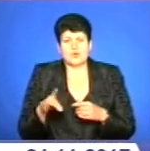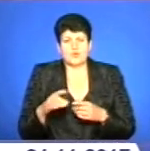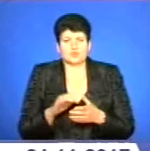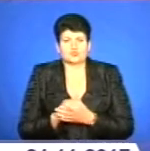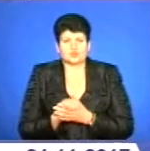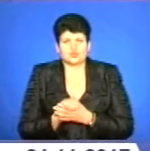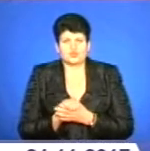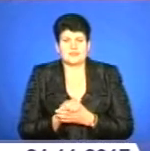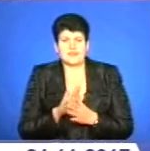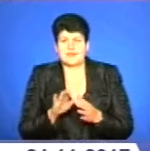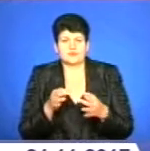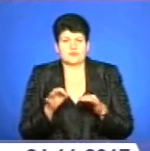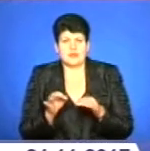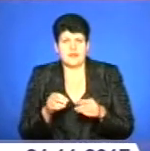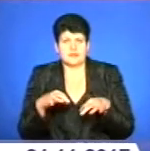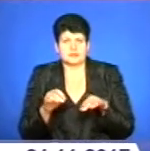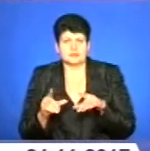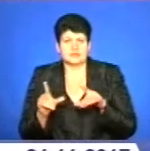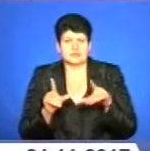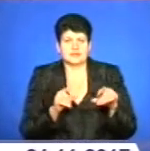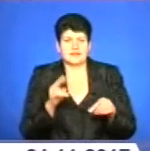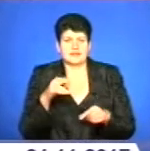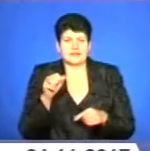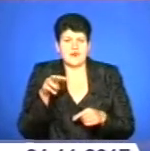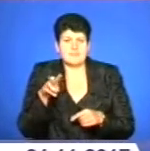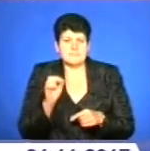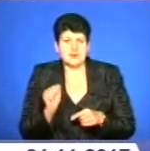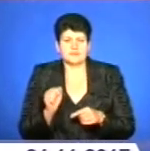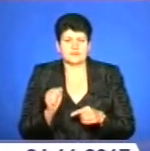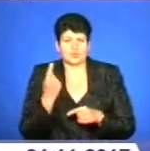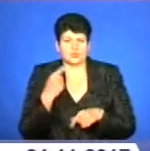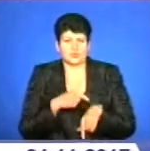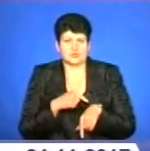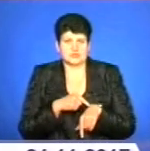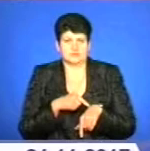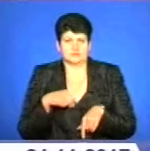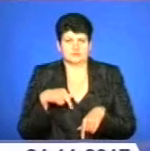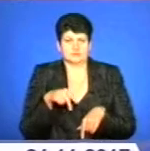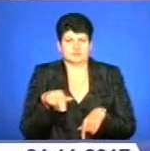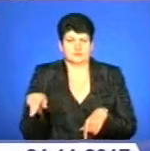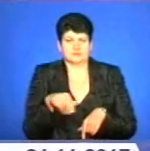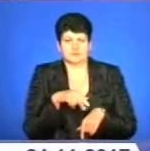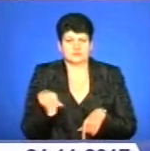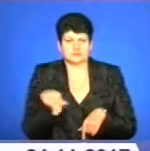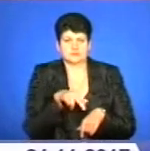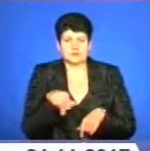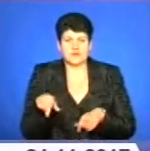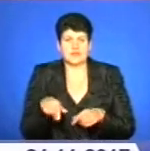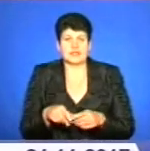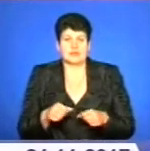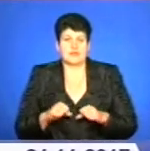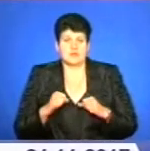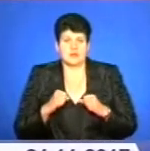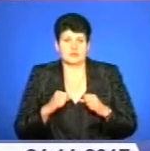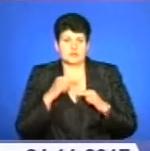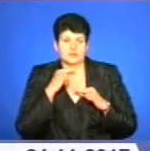методів. Не пропускали транспорт через дамбу, рухаючись впродовж години пішохідним переходом. Кажуть, таким чином намагалися